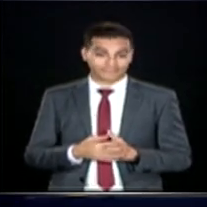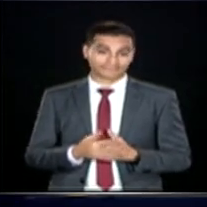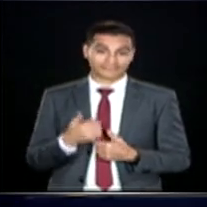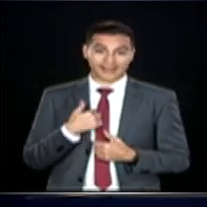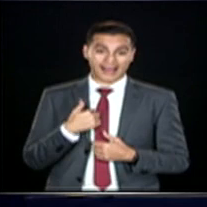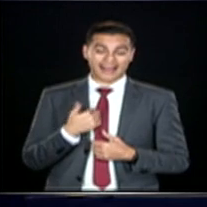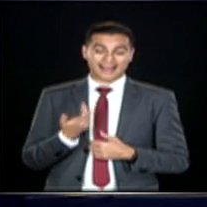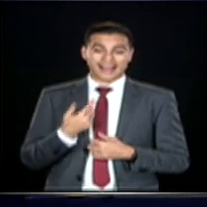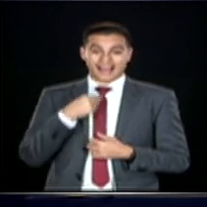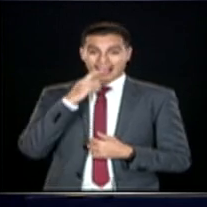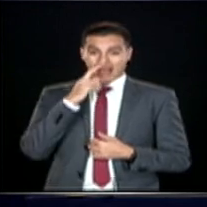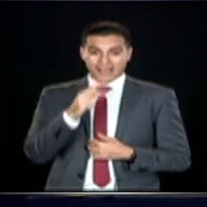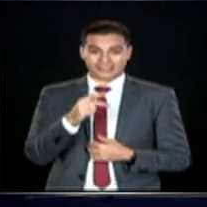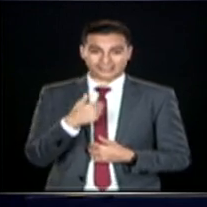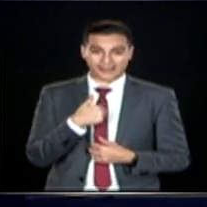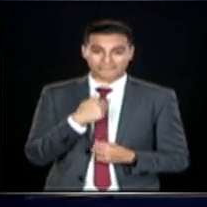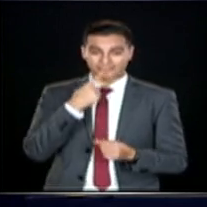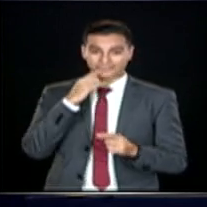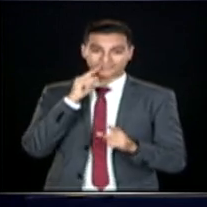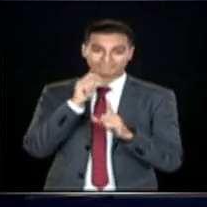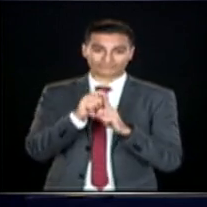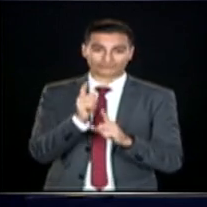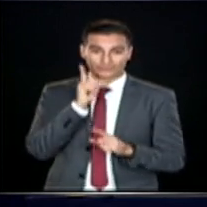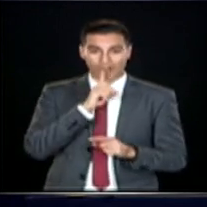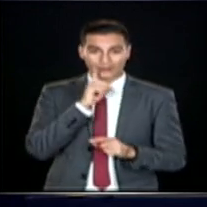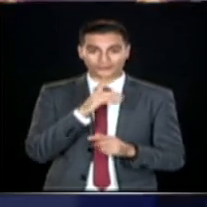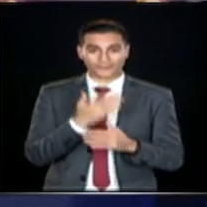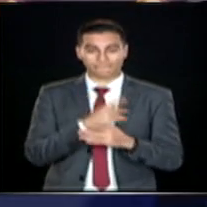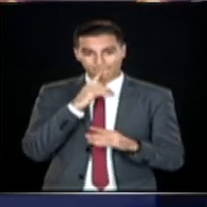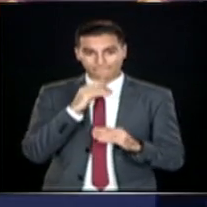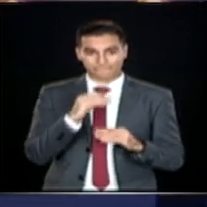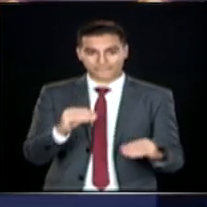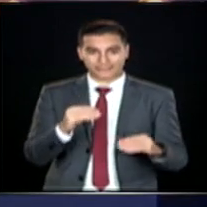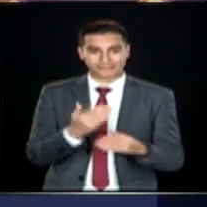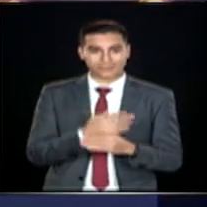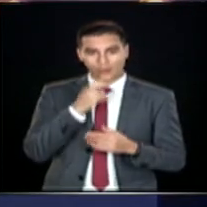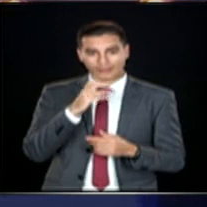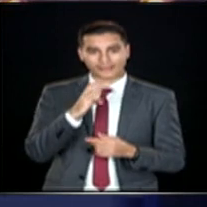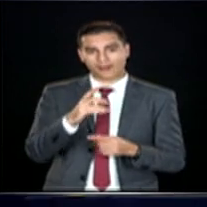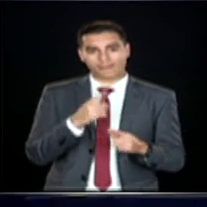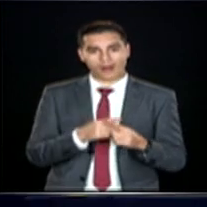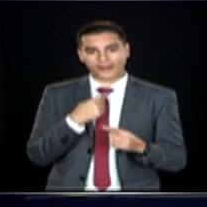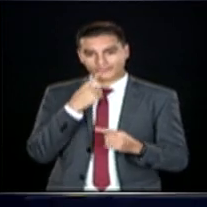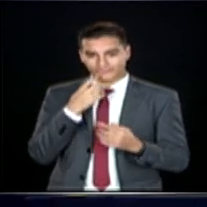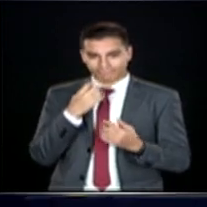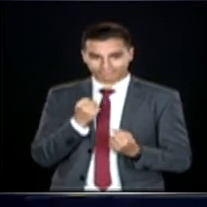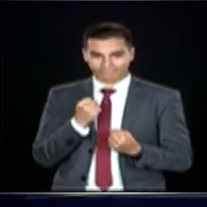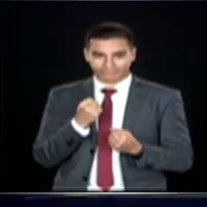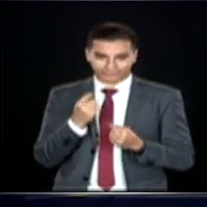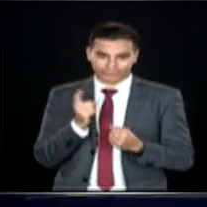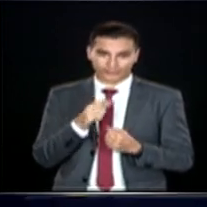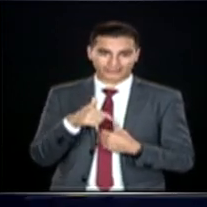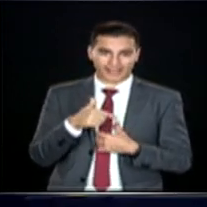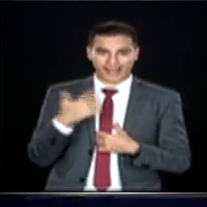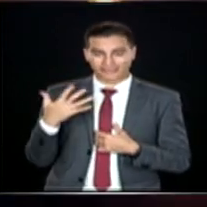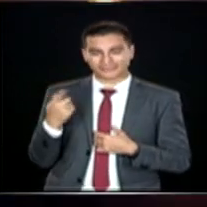أنا حتى ما قدرتش أعقب على إجابتك، سكت خالص، قلت لك إجابة غلط وأنا ساكت. مش